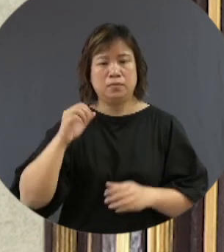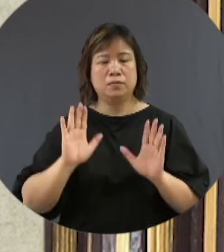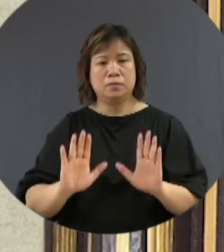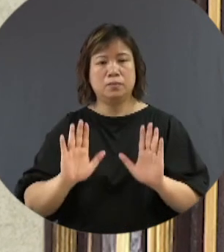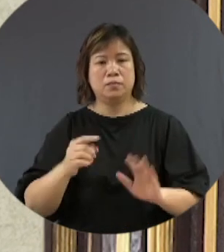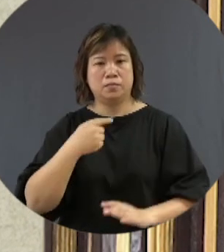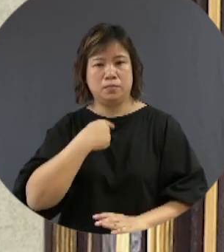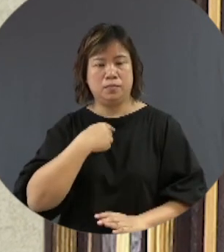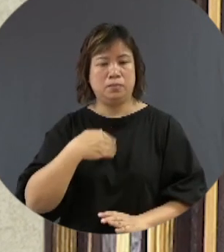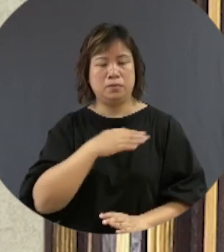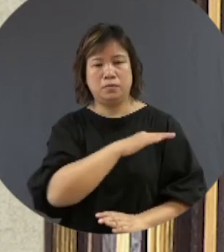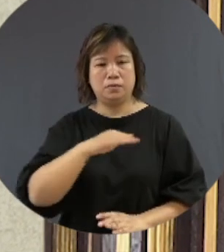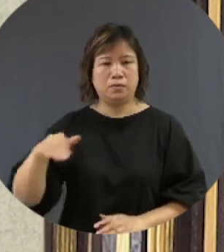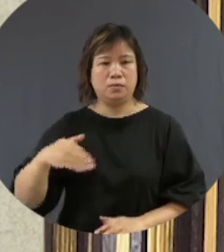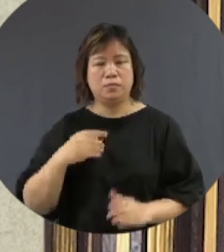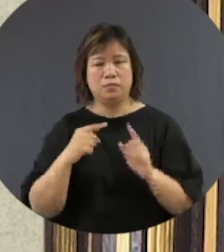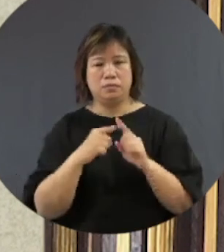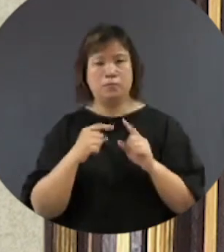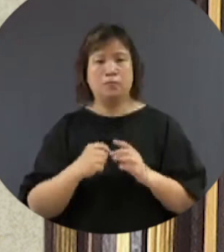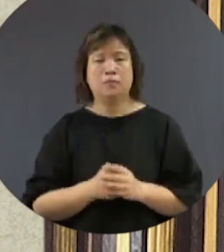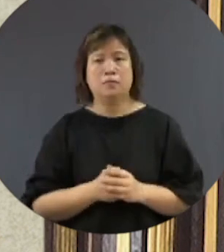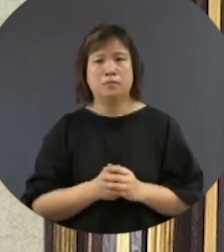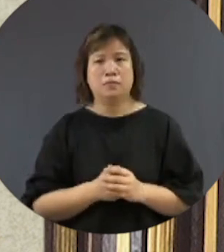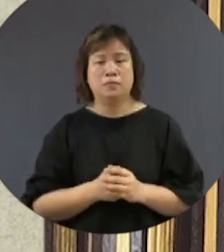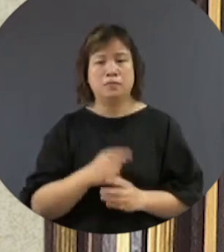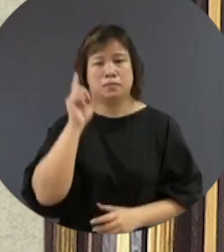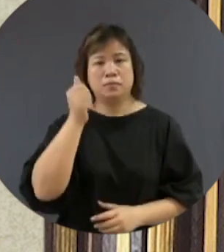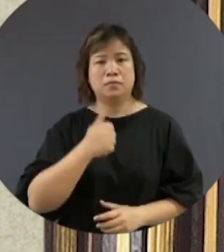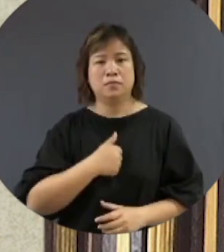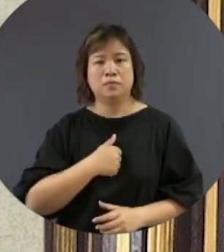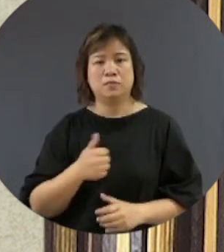助需要我们的人。 天主，